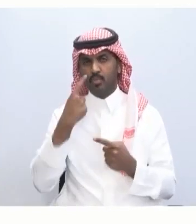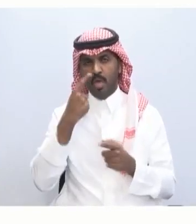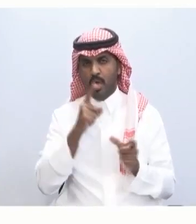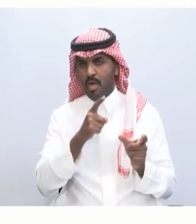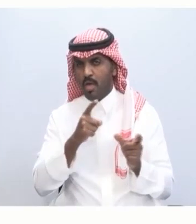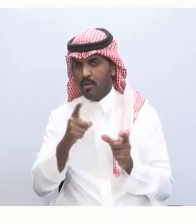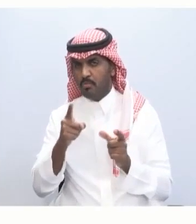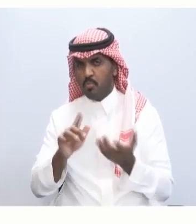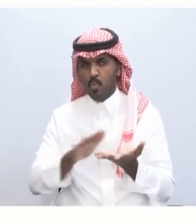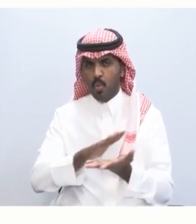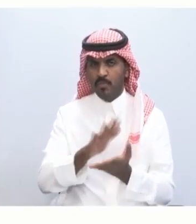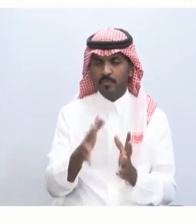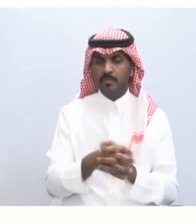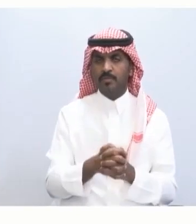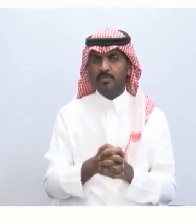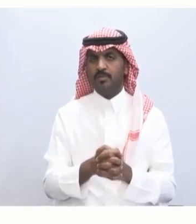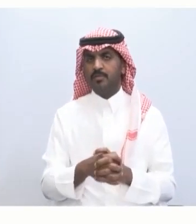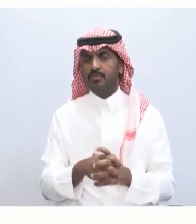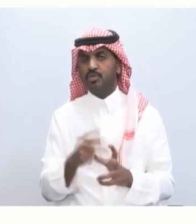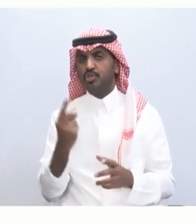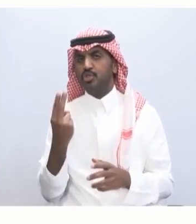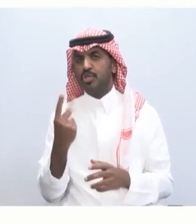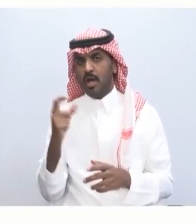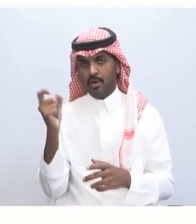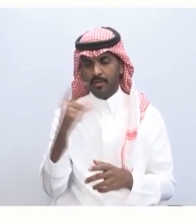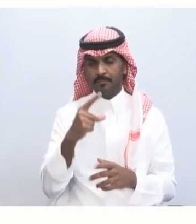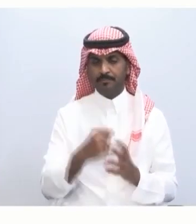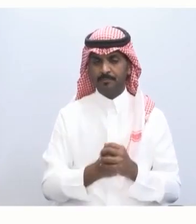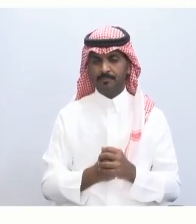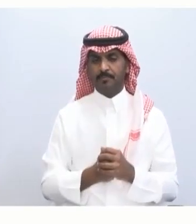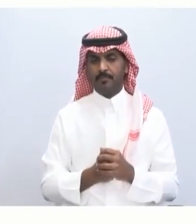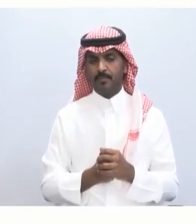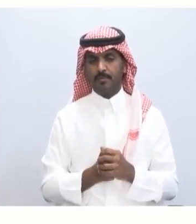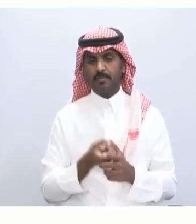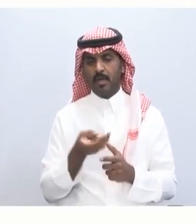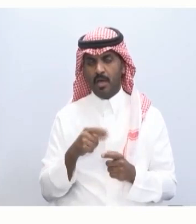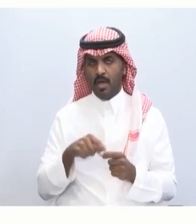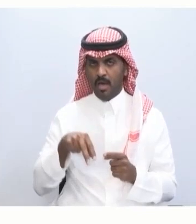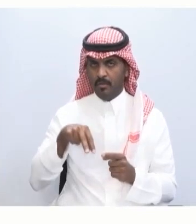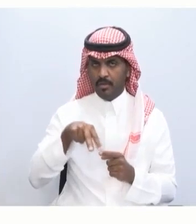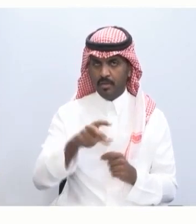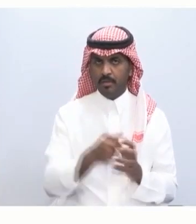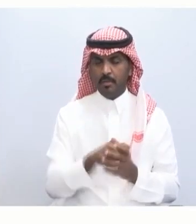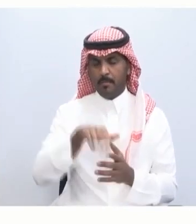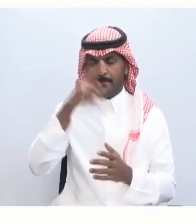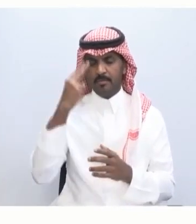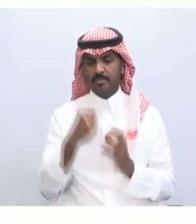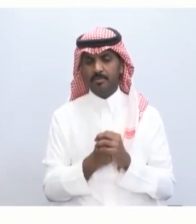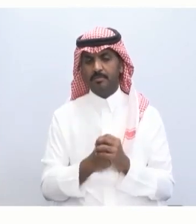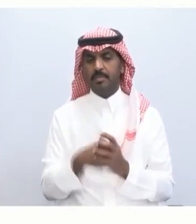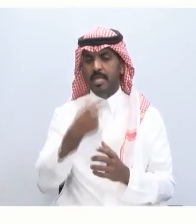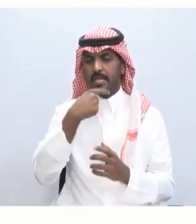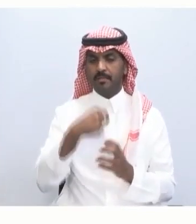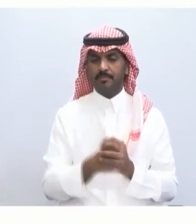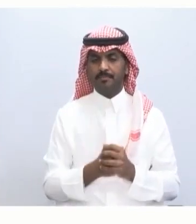الوضع لمده شهرين ابنائي وبنات الطلاب بعدها تحرك الملك عبد العزيز الى